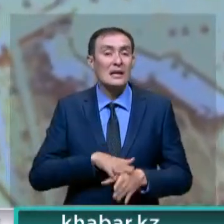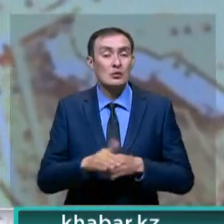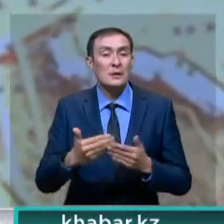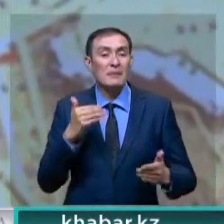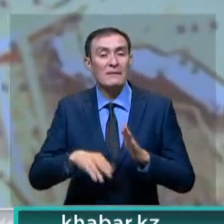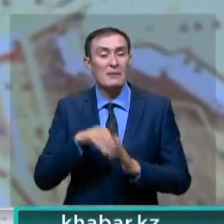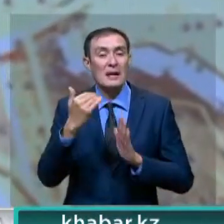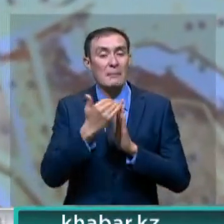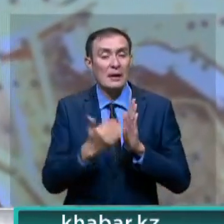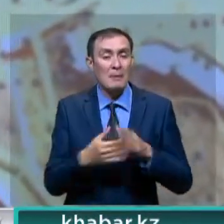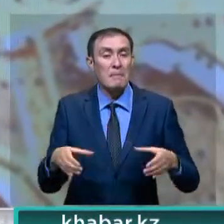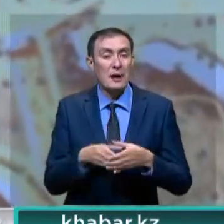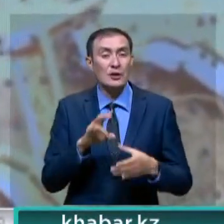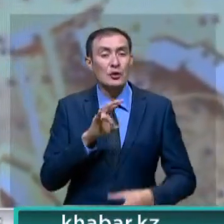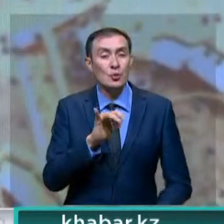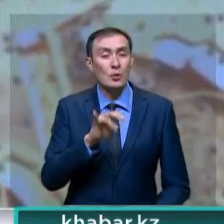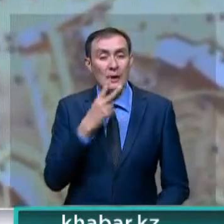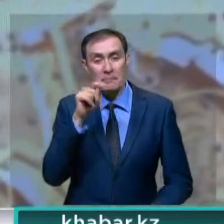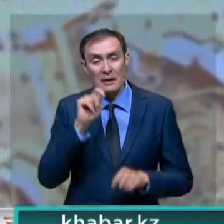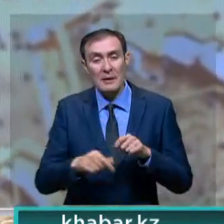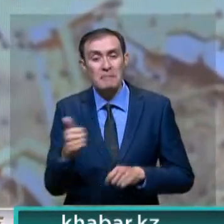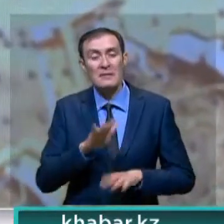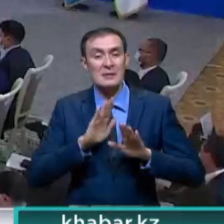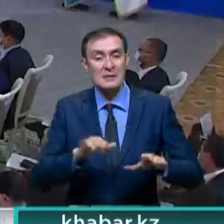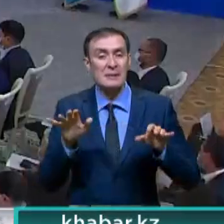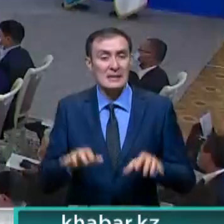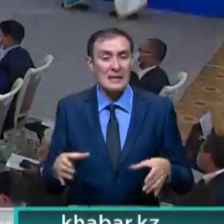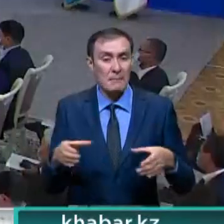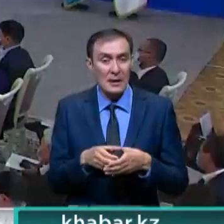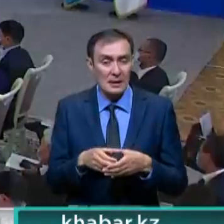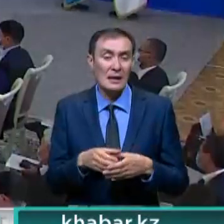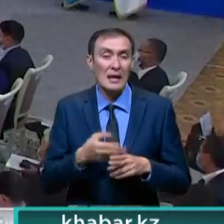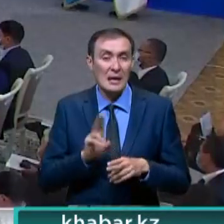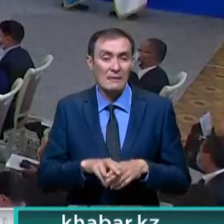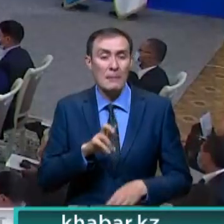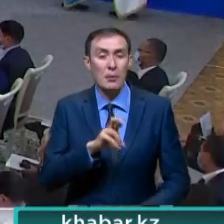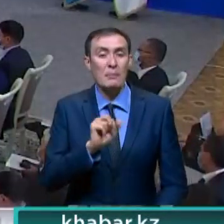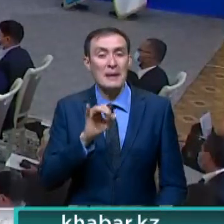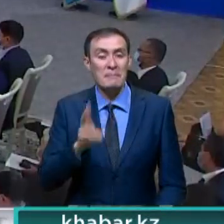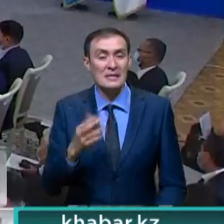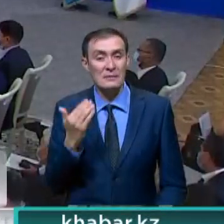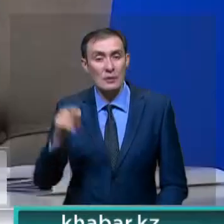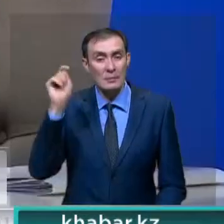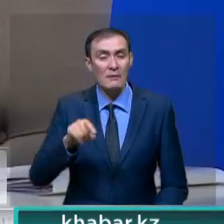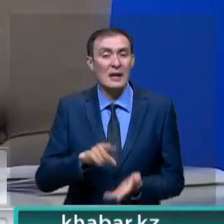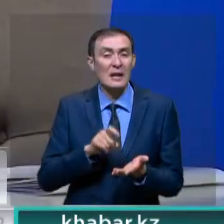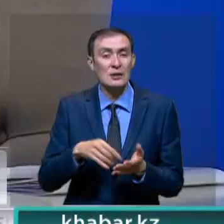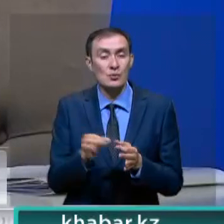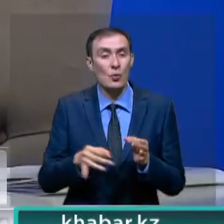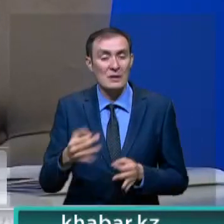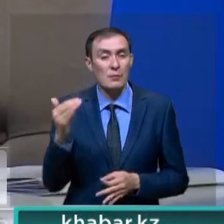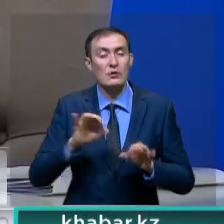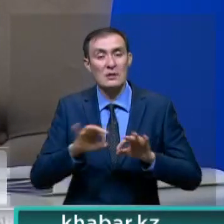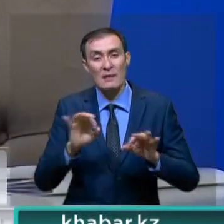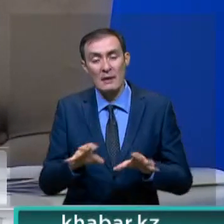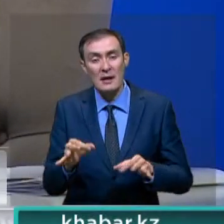предвыборная программа Нур Отана на местах, сегодня проверил первый заместитель председателя партии. Для этого Бауыржан Байбек сегодня прибыл в Карагандинскую область. По